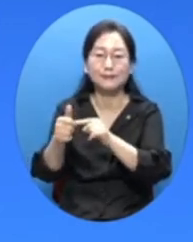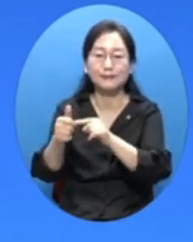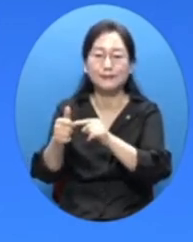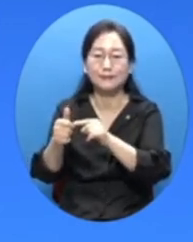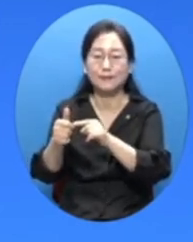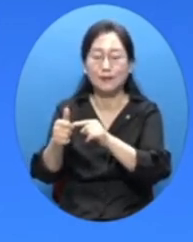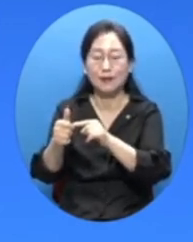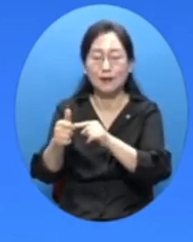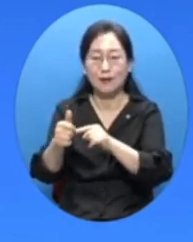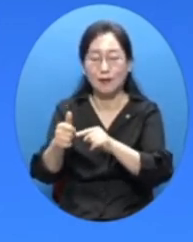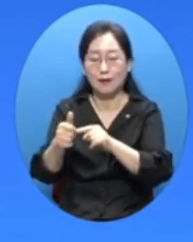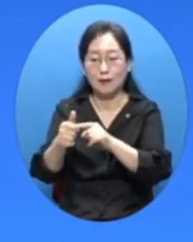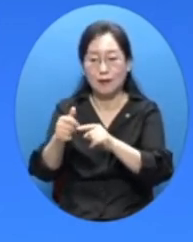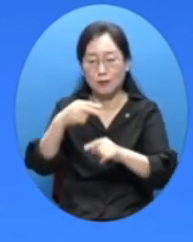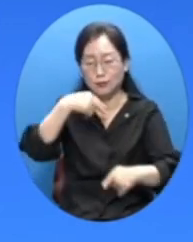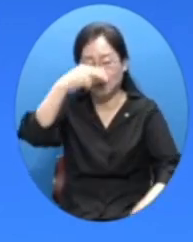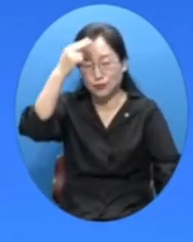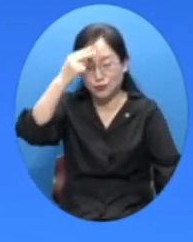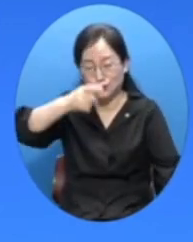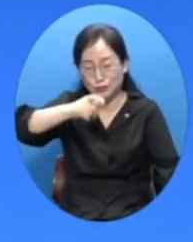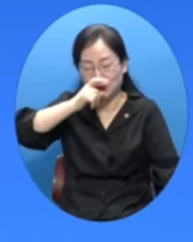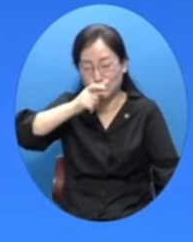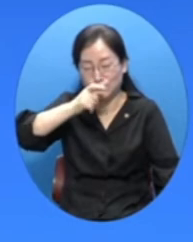워낙 술, 담배를 좋아해가지고